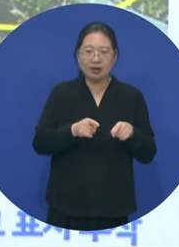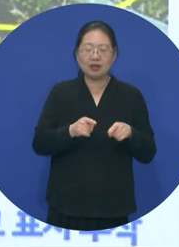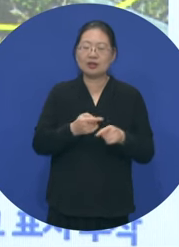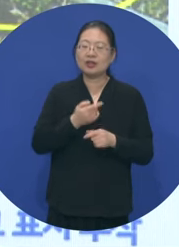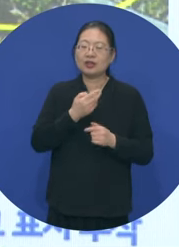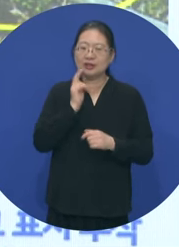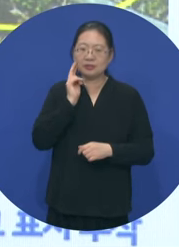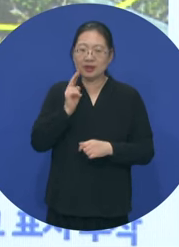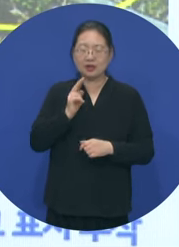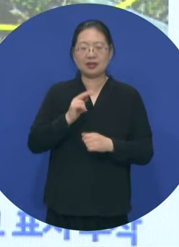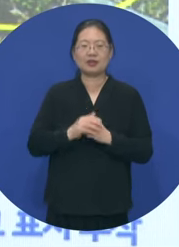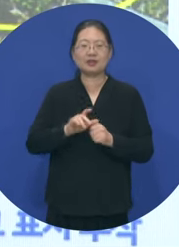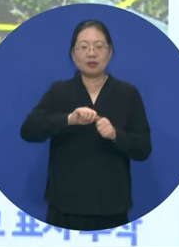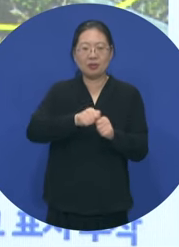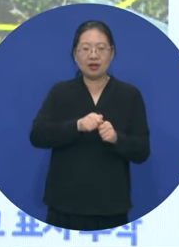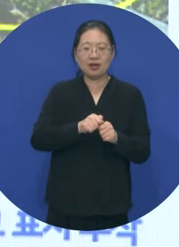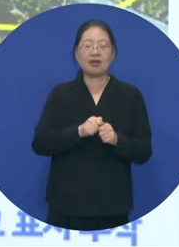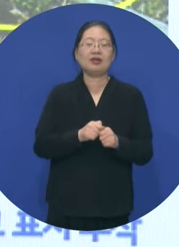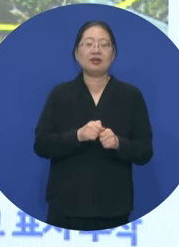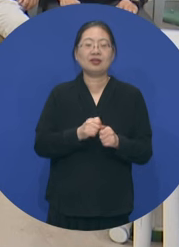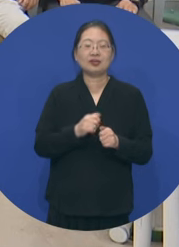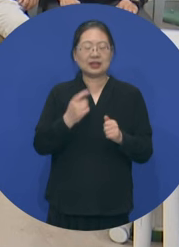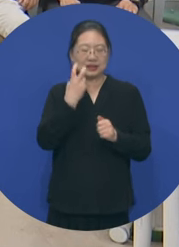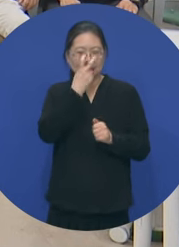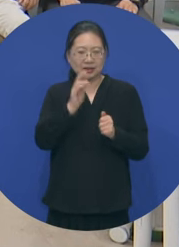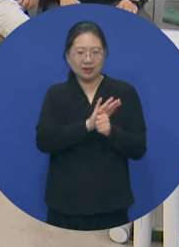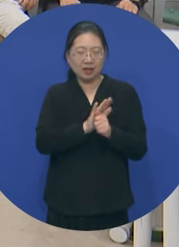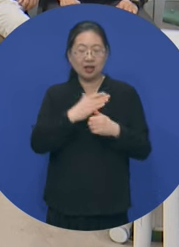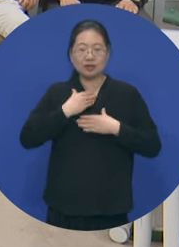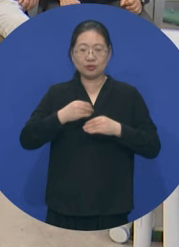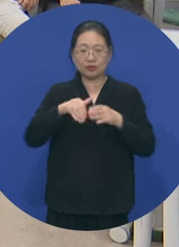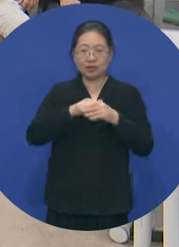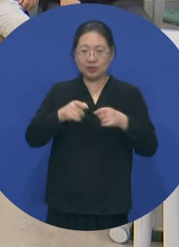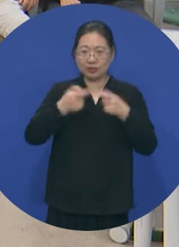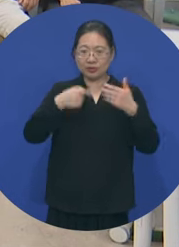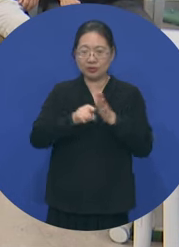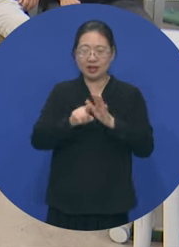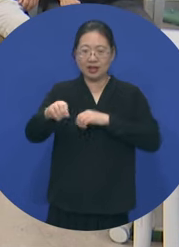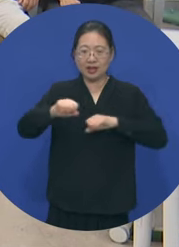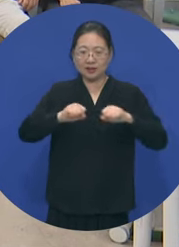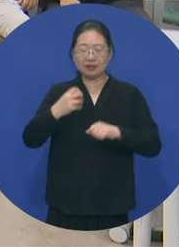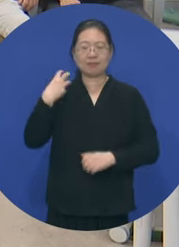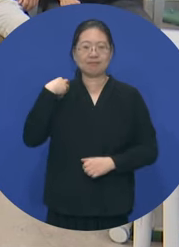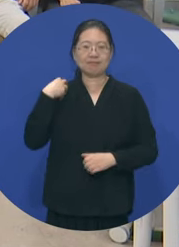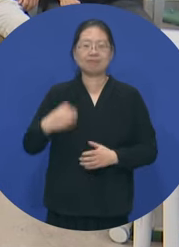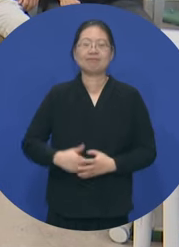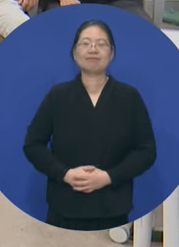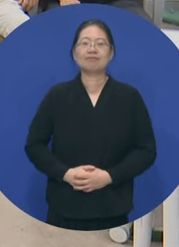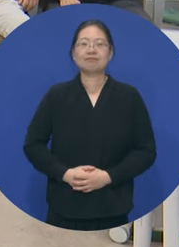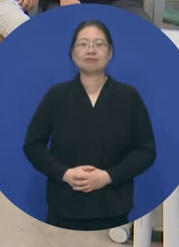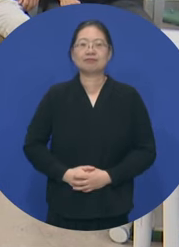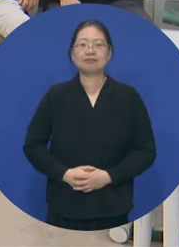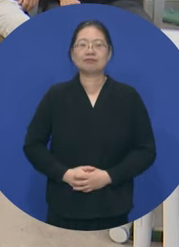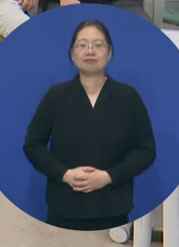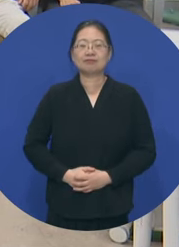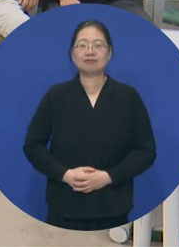같은 중대재해 처벌법 의무 사항을 지도하고 안전문화 확산을 위한 활동도 수행할